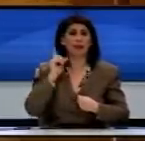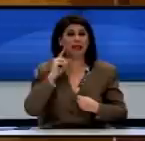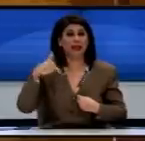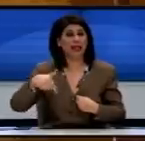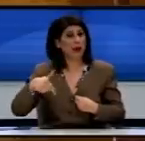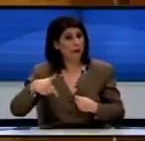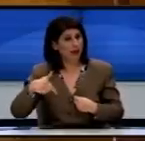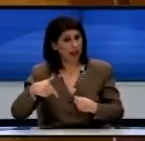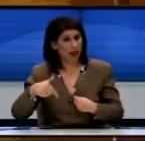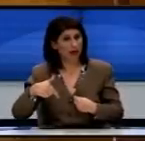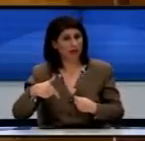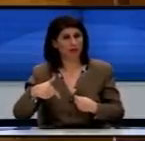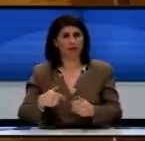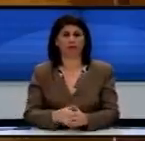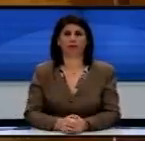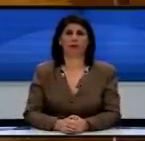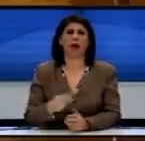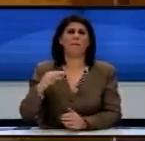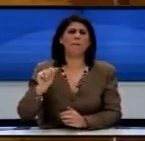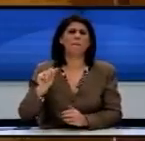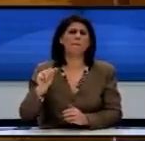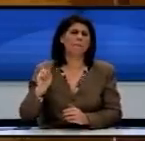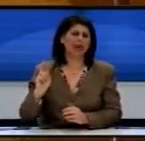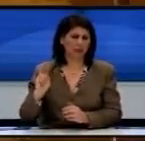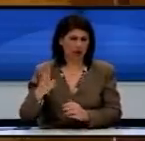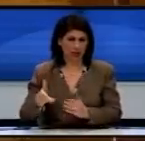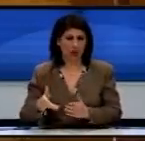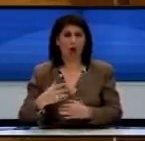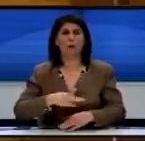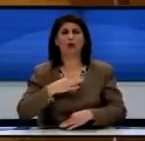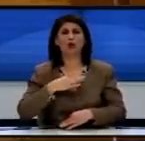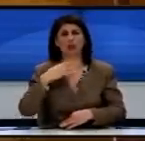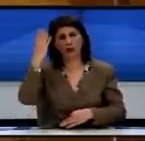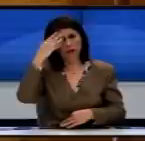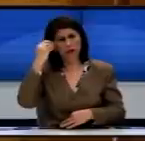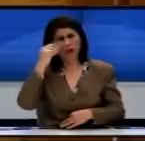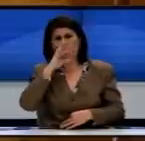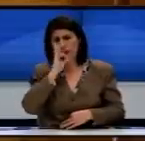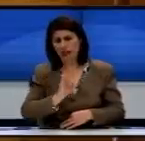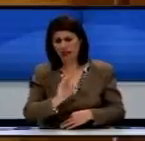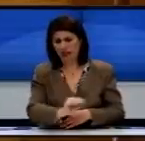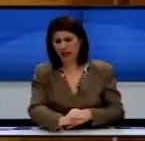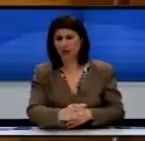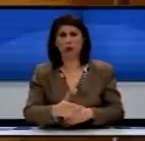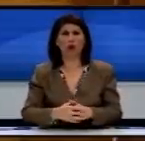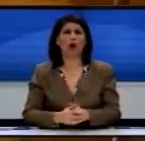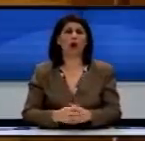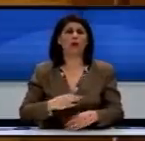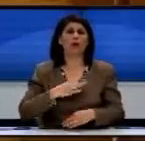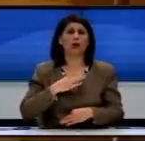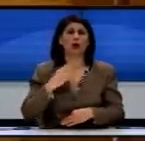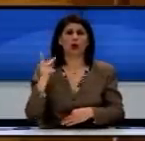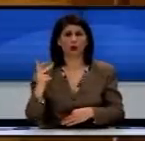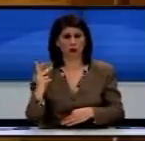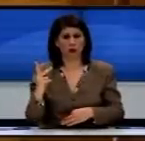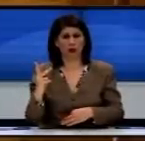Γεννηματά? Μαξιμαλισμό. Από τον κύριο Τσίπρα, μηδενισμό. Από τον κύριο